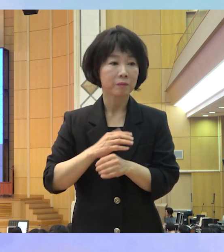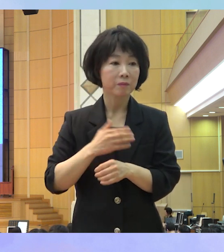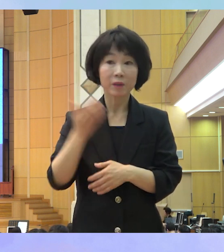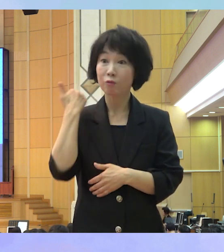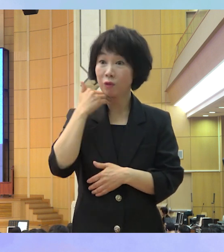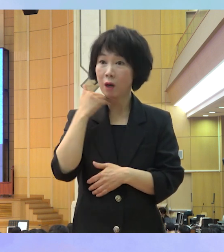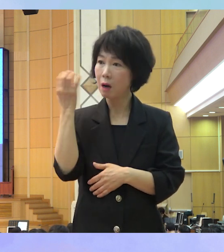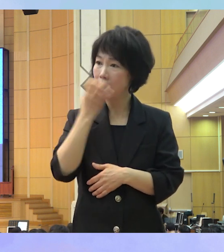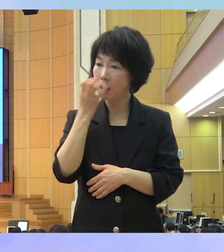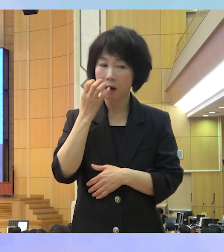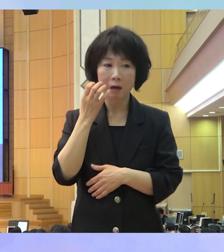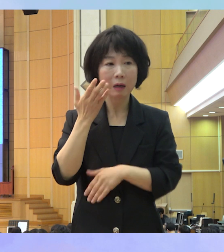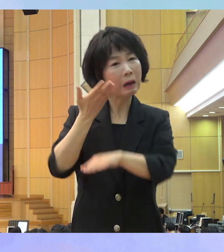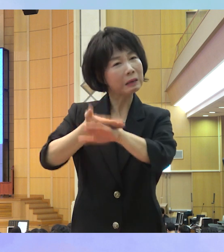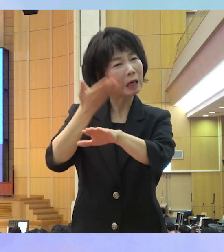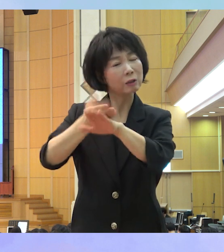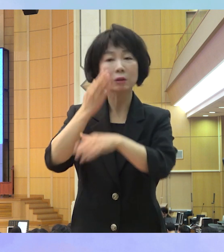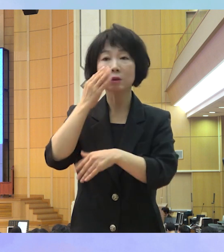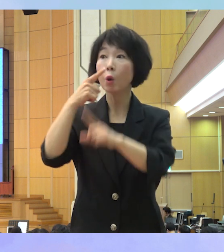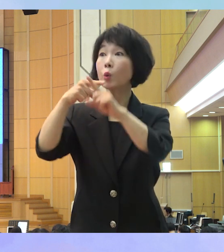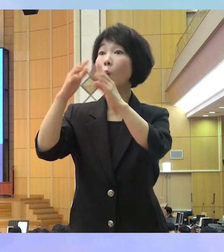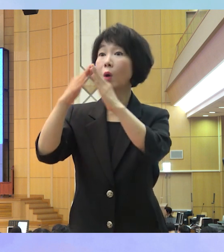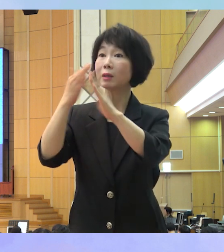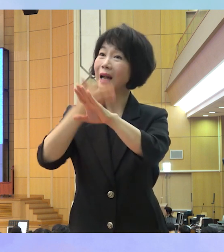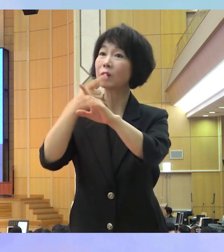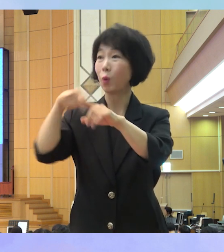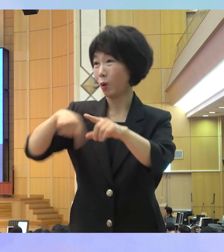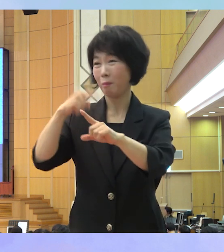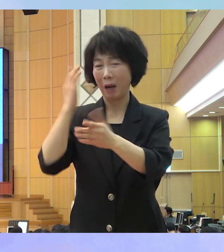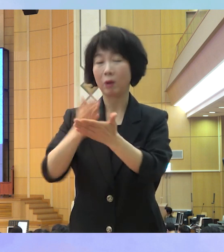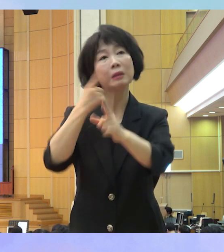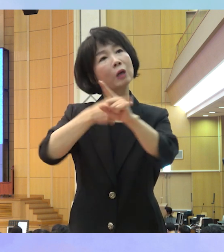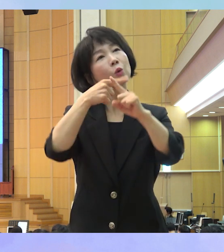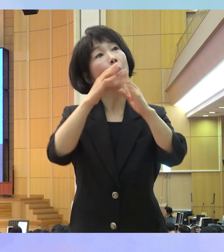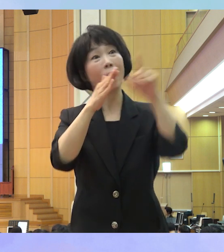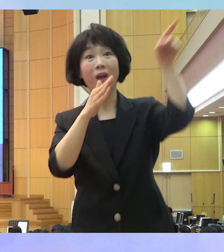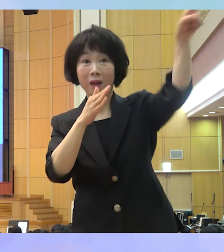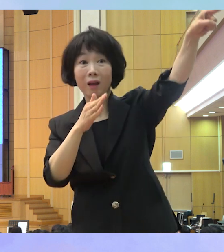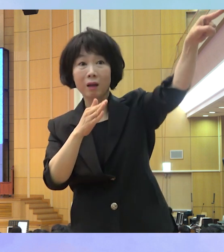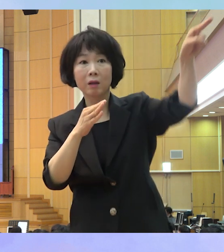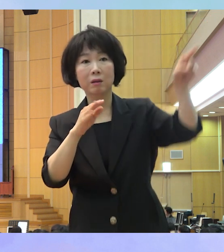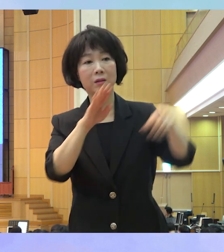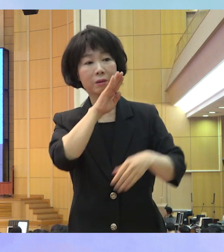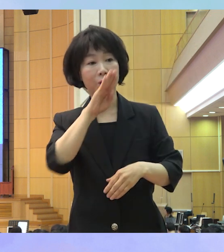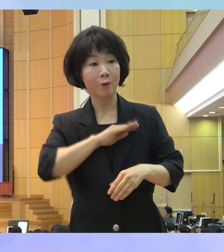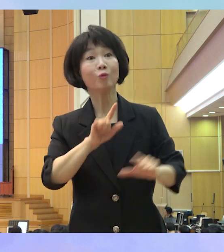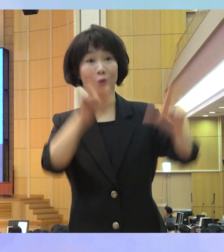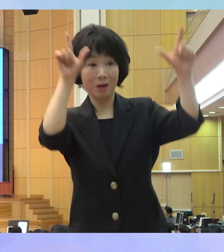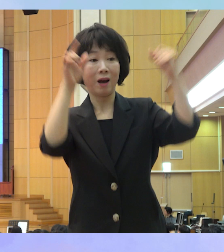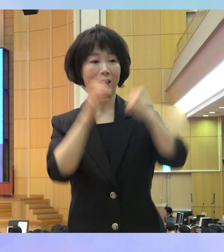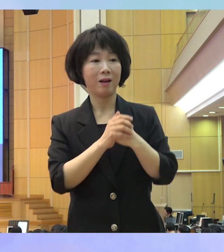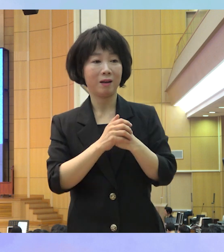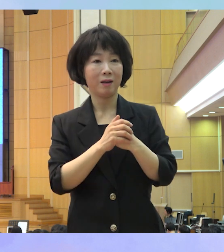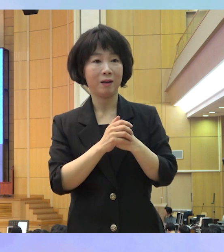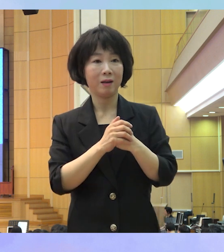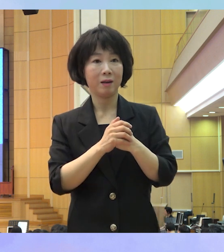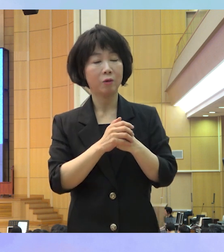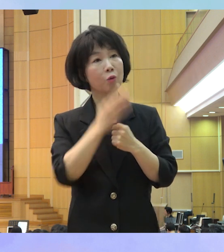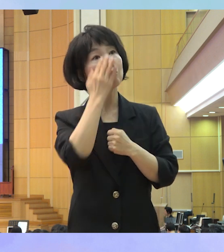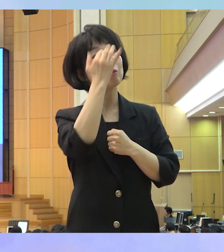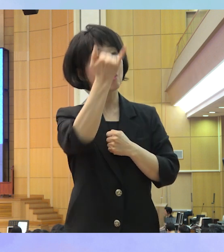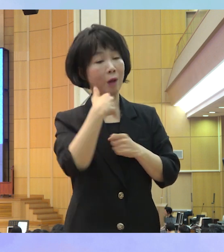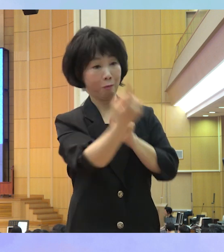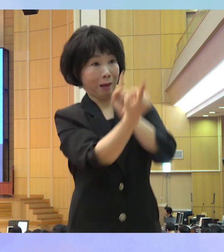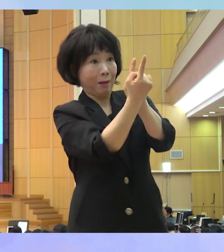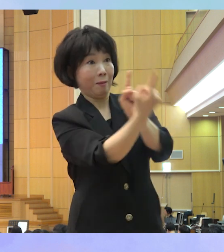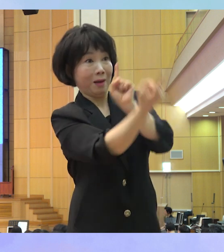부모님이, 저희 부모님 말고 어떤 교회 부모님이 주일날 저랑 이렇게 1층에서 마주친 적이 있어요. 마주친